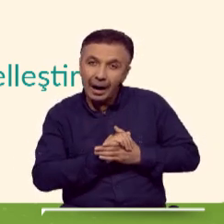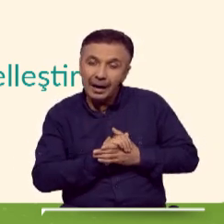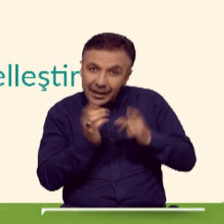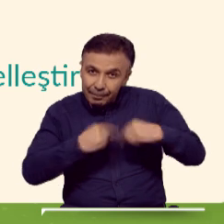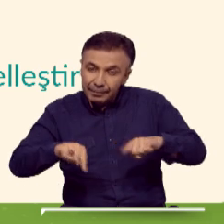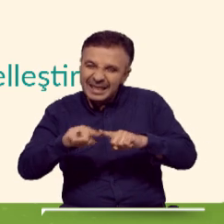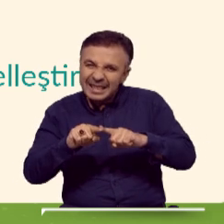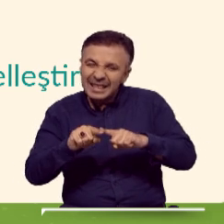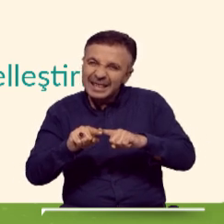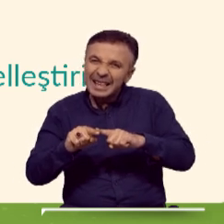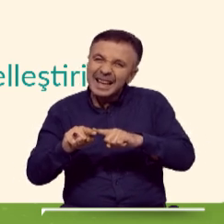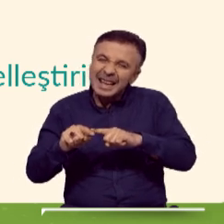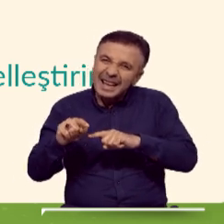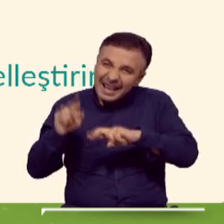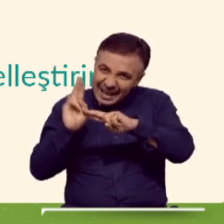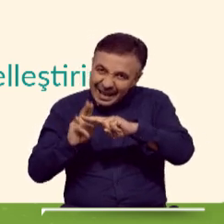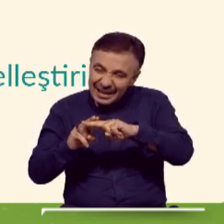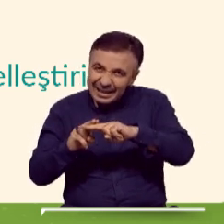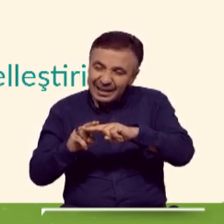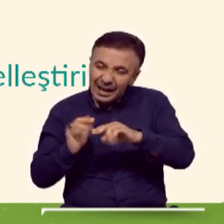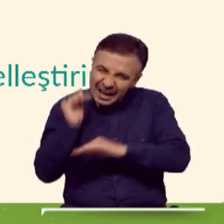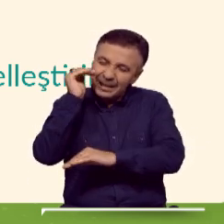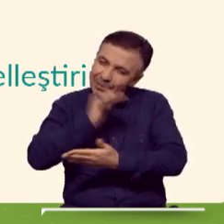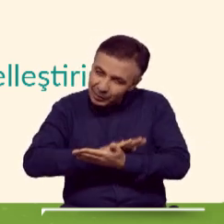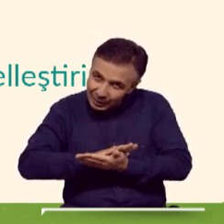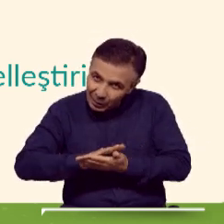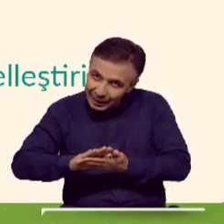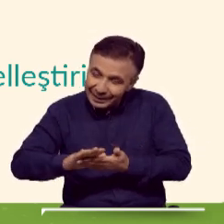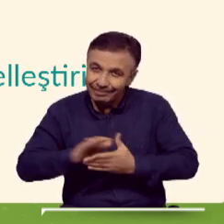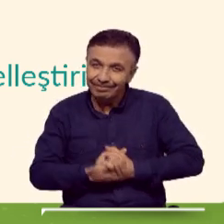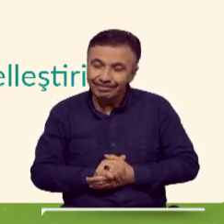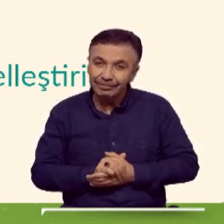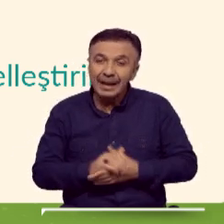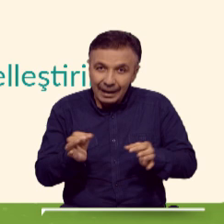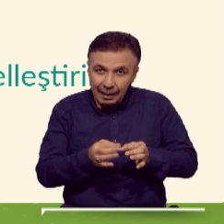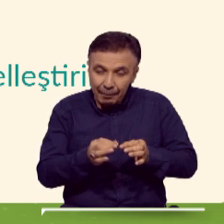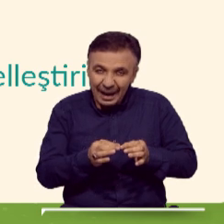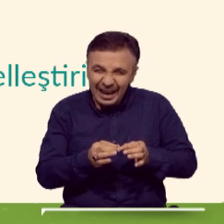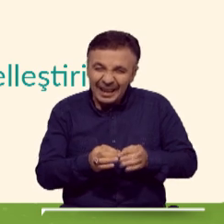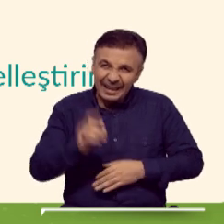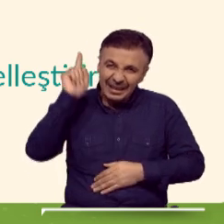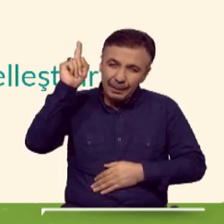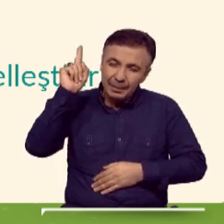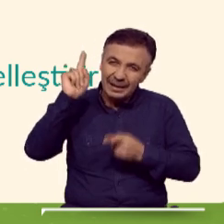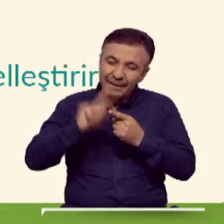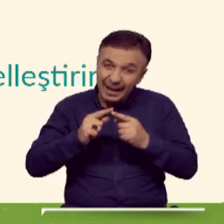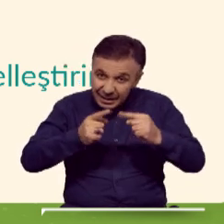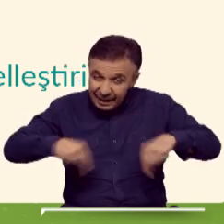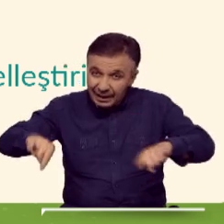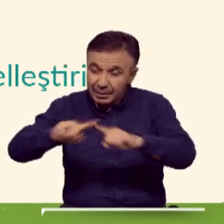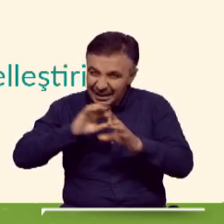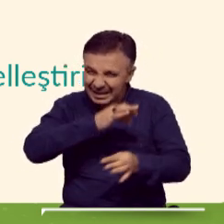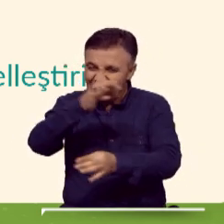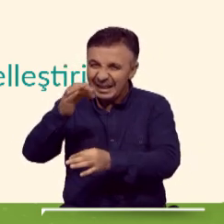Bizi eğitir, hayatımızı düzene sokar. B. Rabbimizle ve çevremizdeki